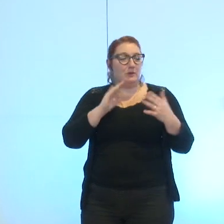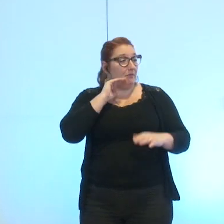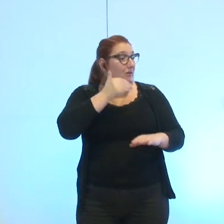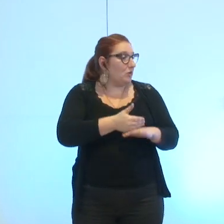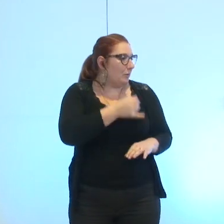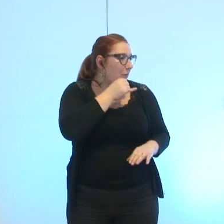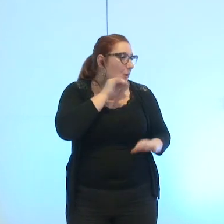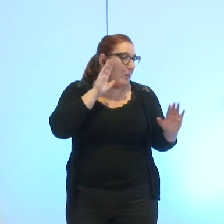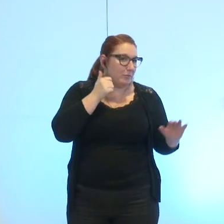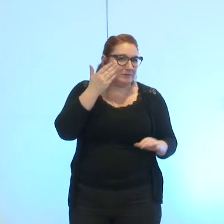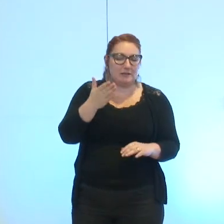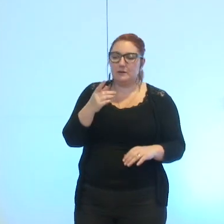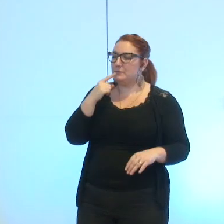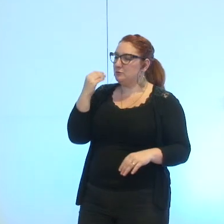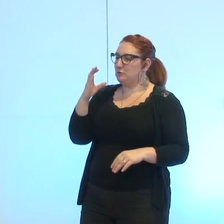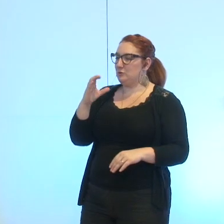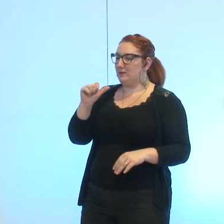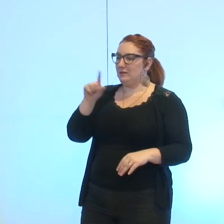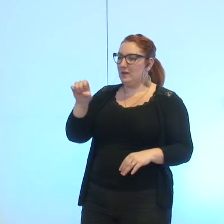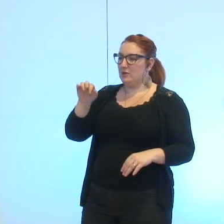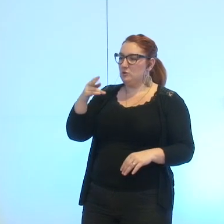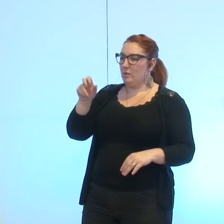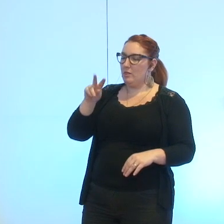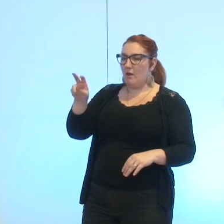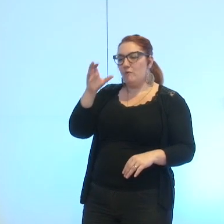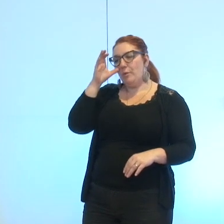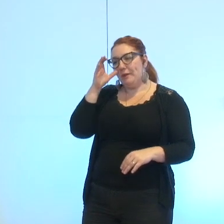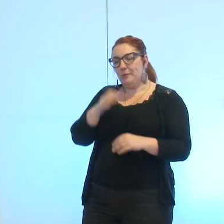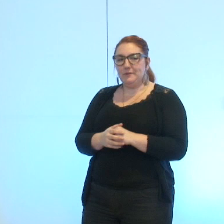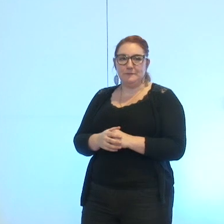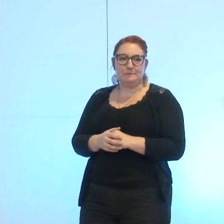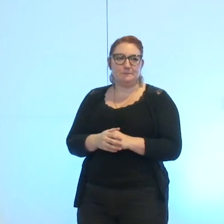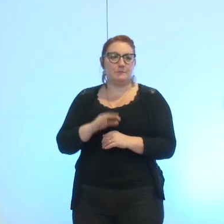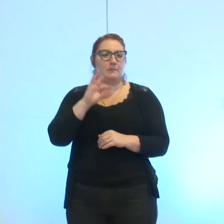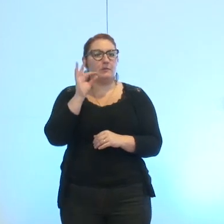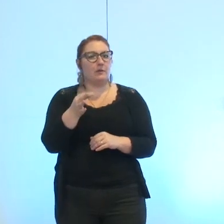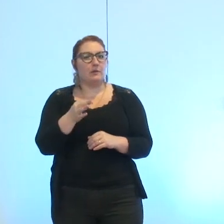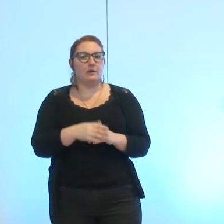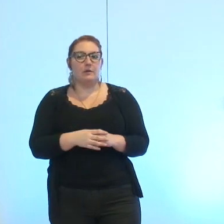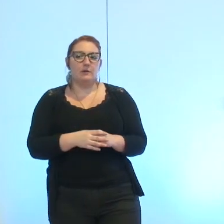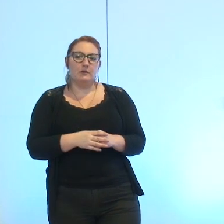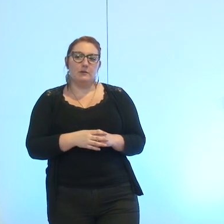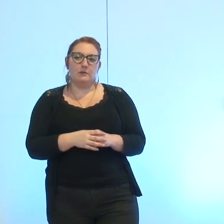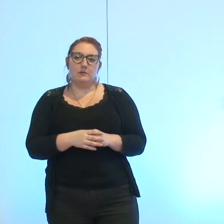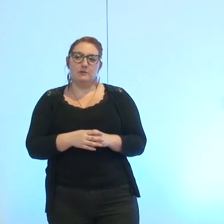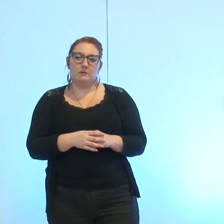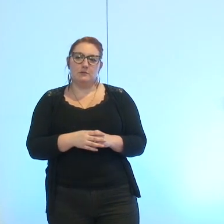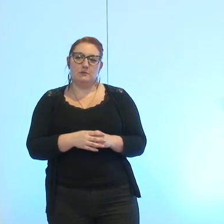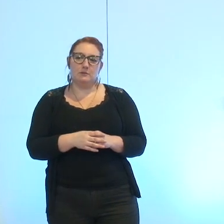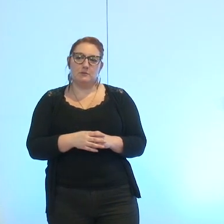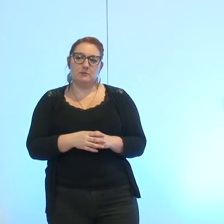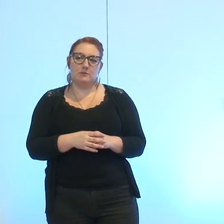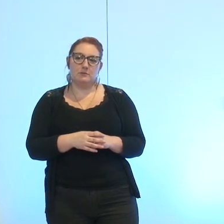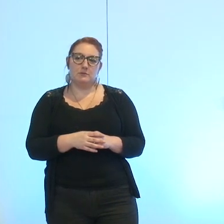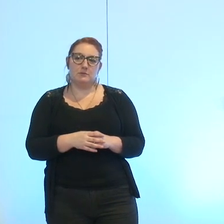vite monsieur CNAV nous vous écoutons oui il faut savoir d'où l'on vient